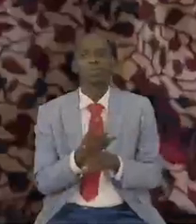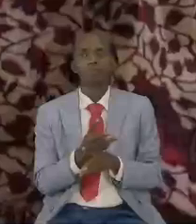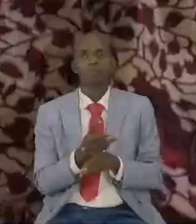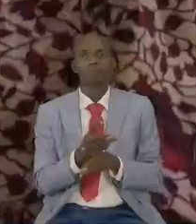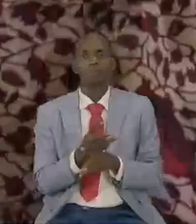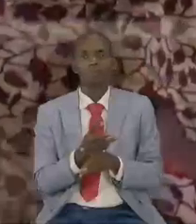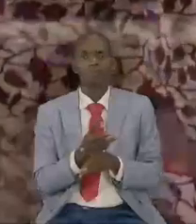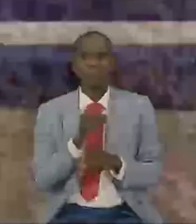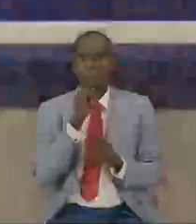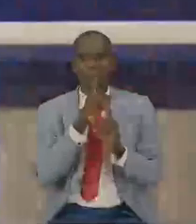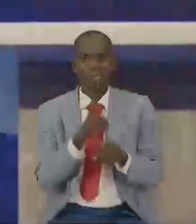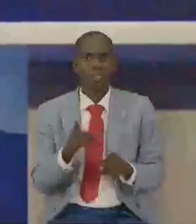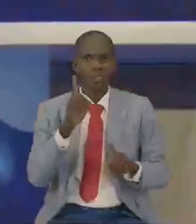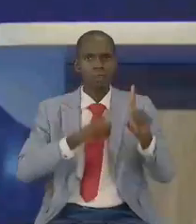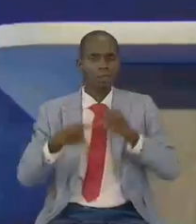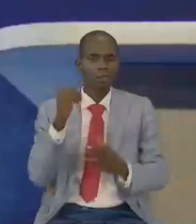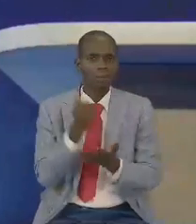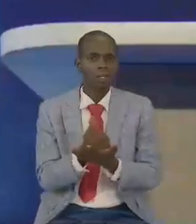Est-ce que tu n'as pas dit amen à ça?